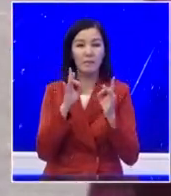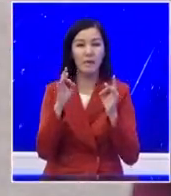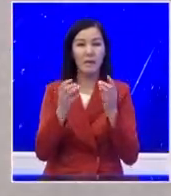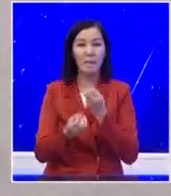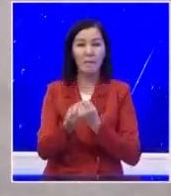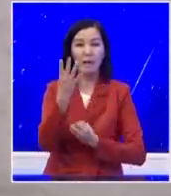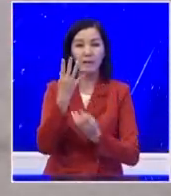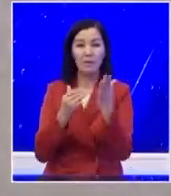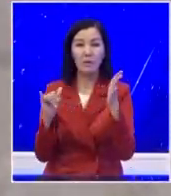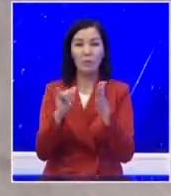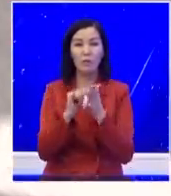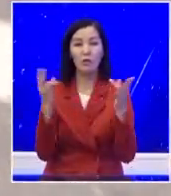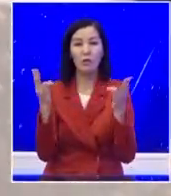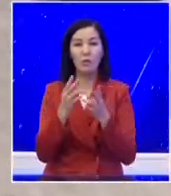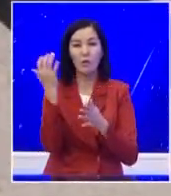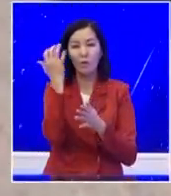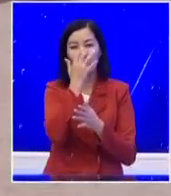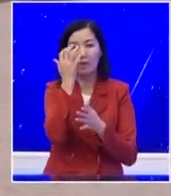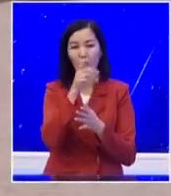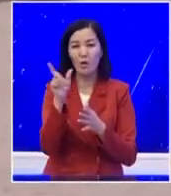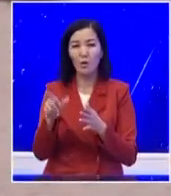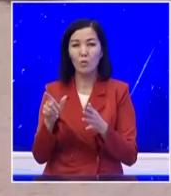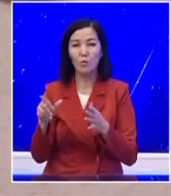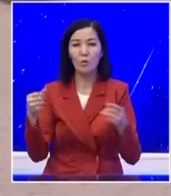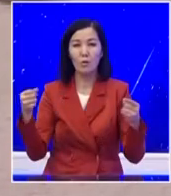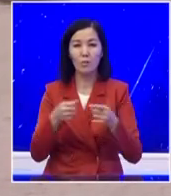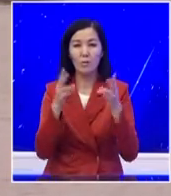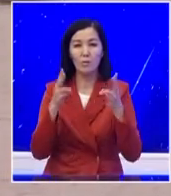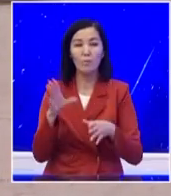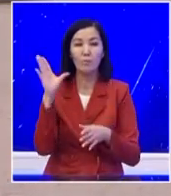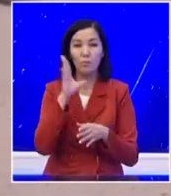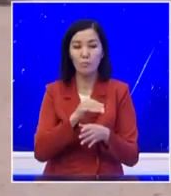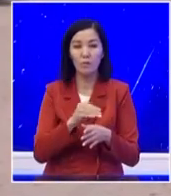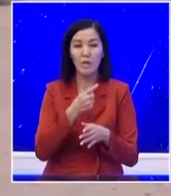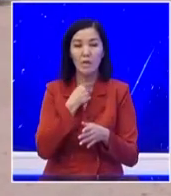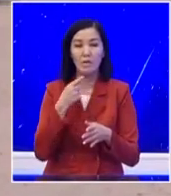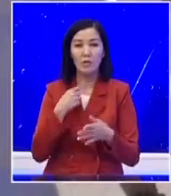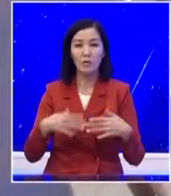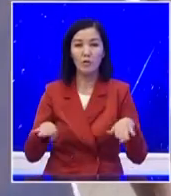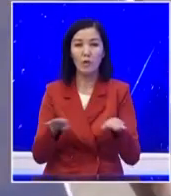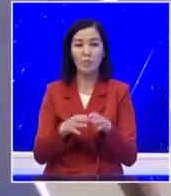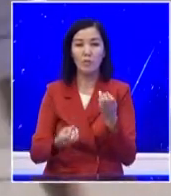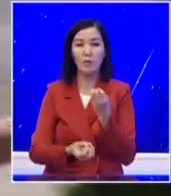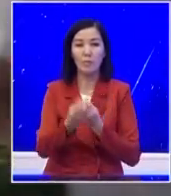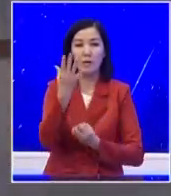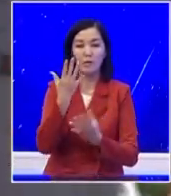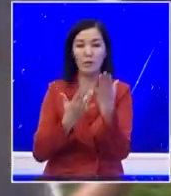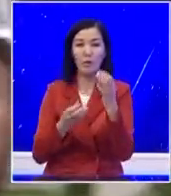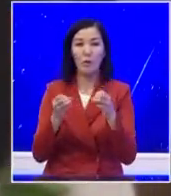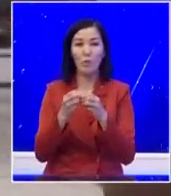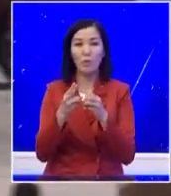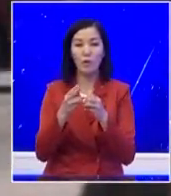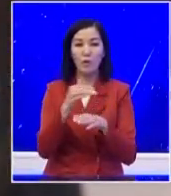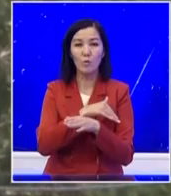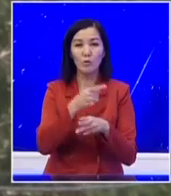санайды. Онсыз жанарсыздар көліктің астына түсіп кетуі әбден ықтимал. Талдықорғанда мұндай бағдаршам 12 көше қиылысына бар